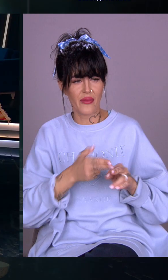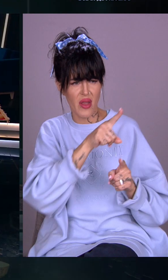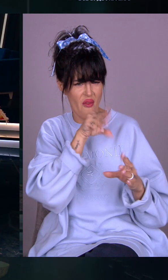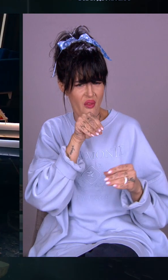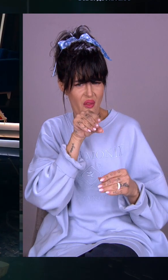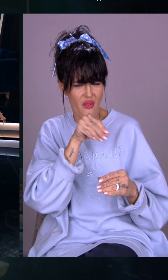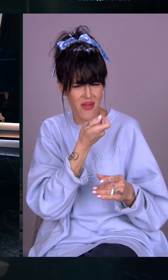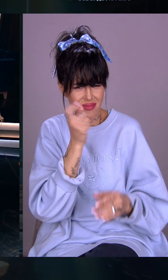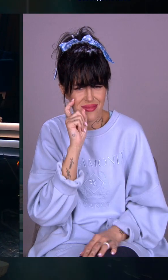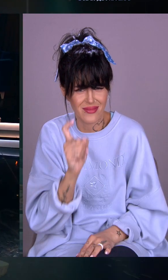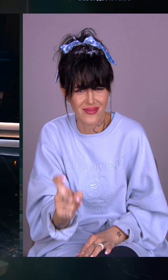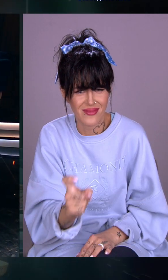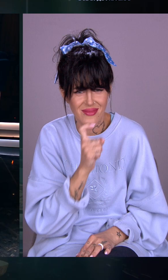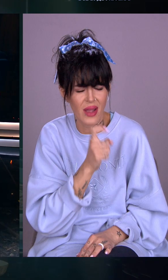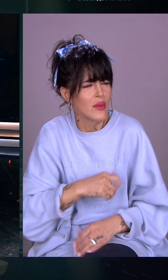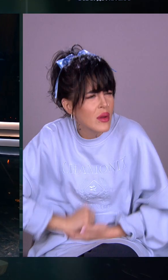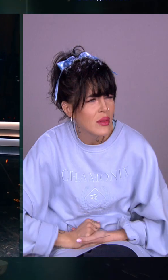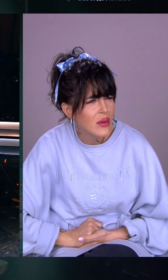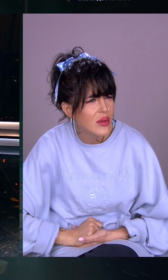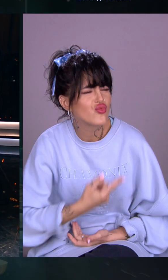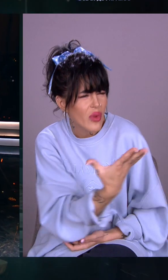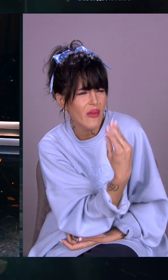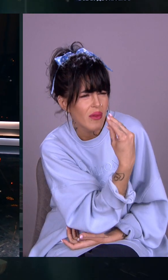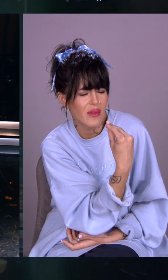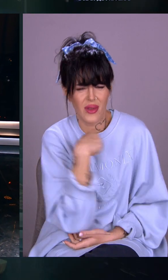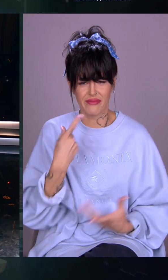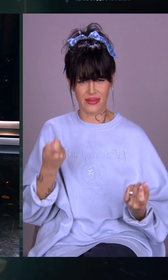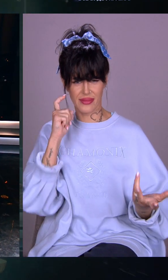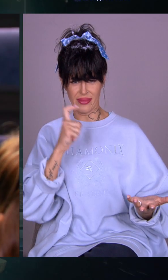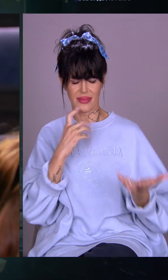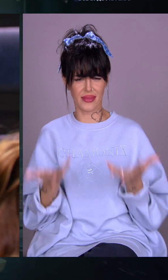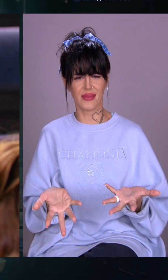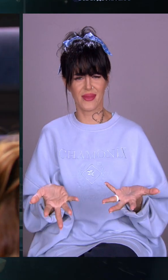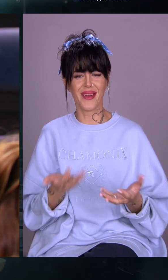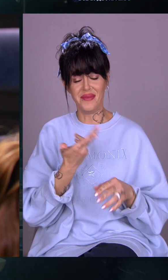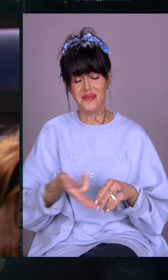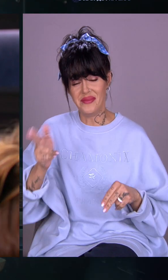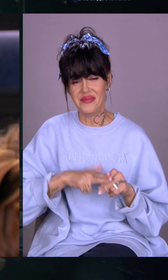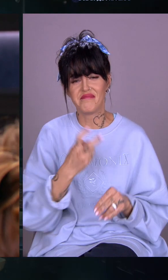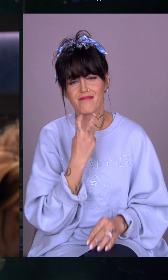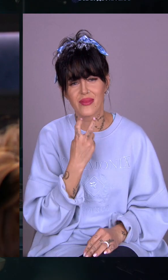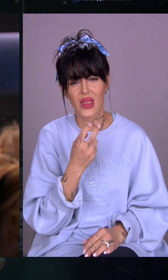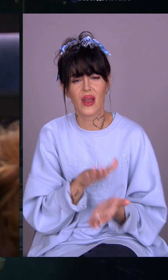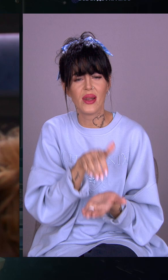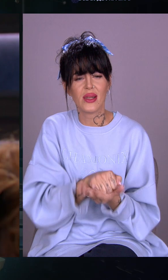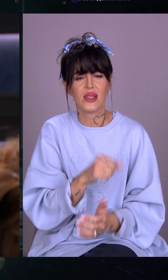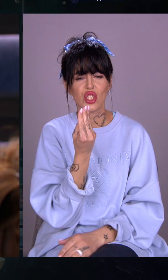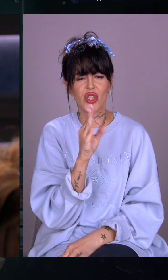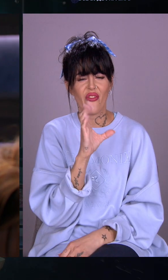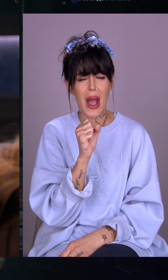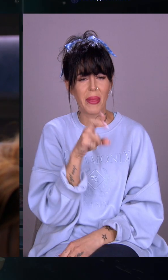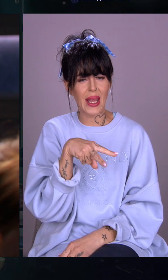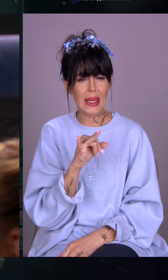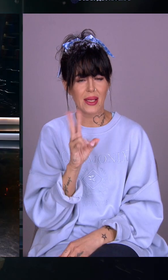що я сижу? Що я сижу? Тож, прикинь, така людина тобі каже, тобі є шваблики. Що таке шваблики?